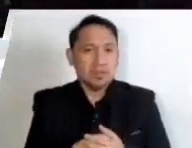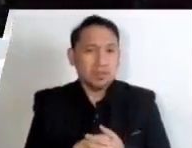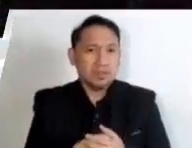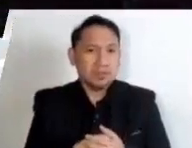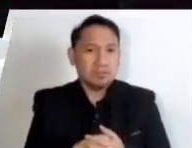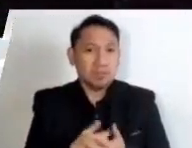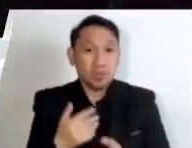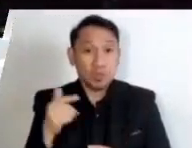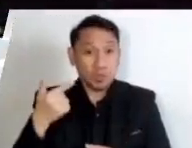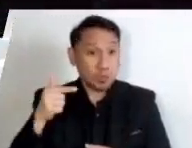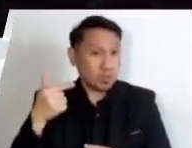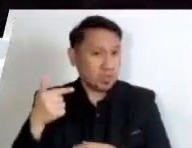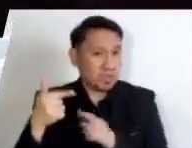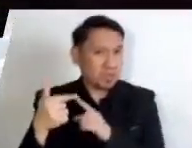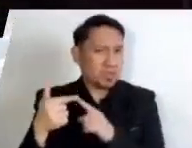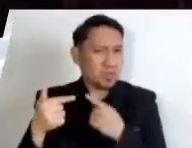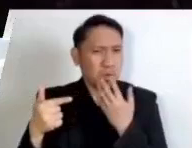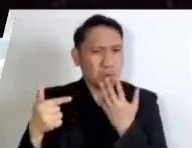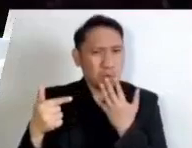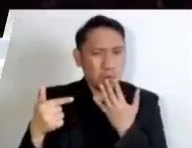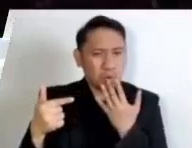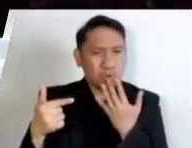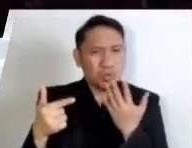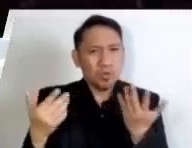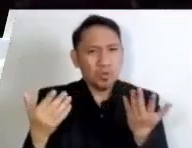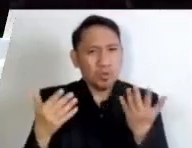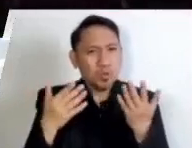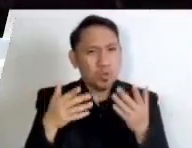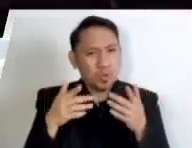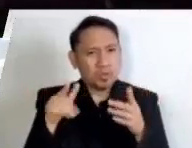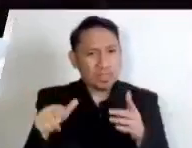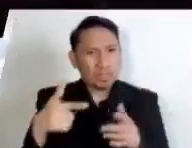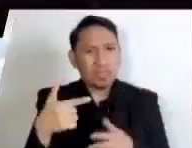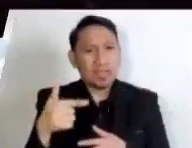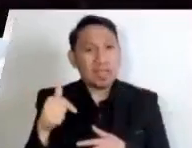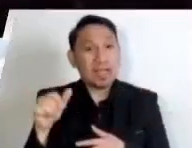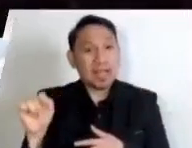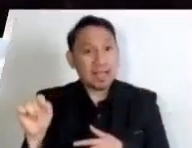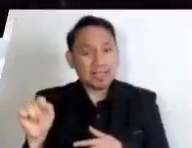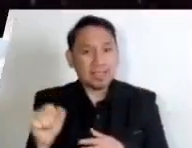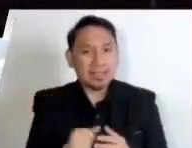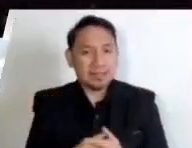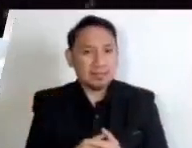naman na animoy pine needles ay gas. Ang larawan na ito ng